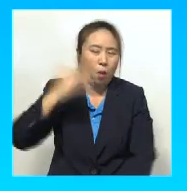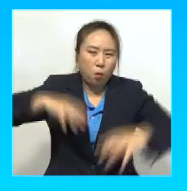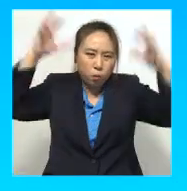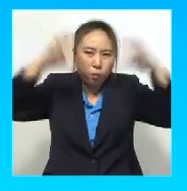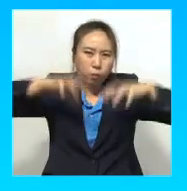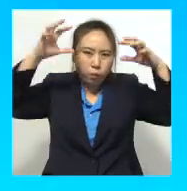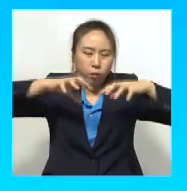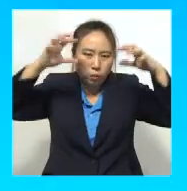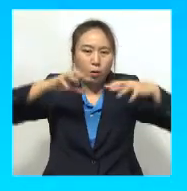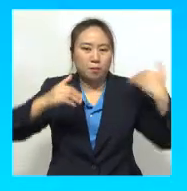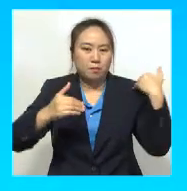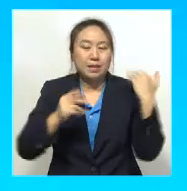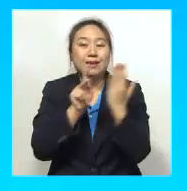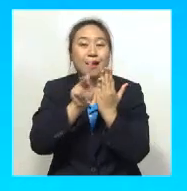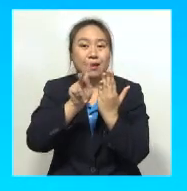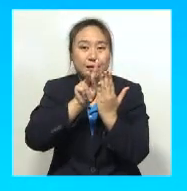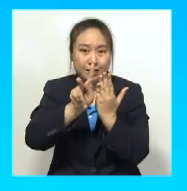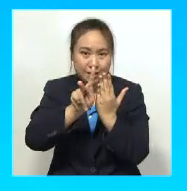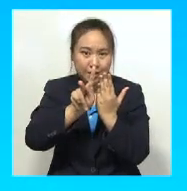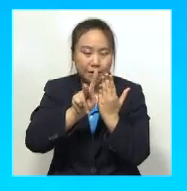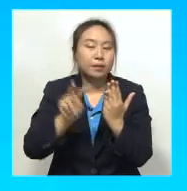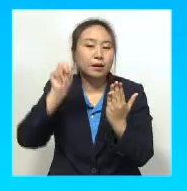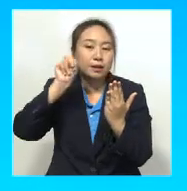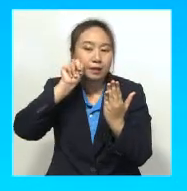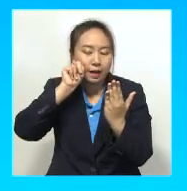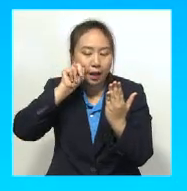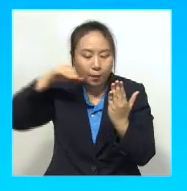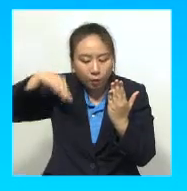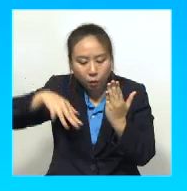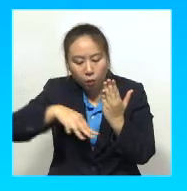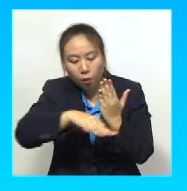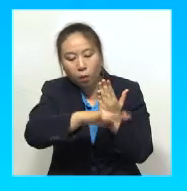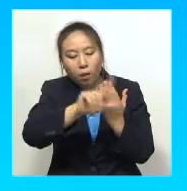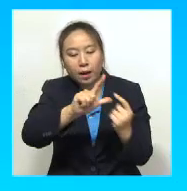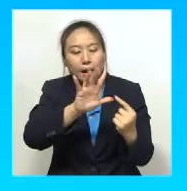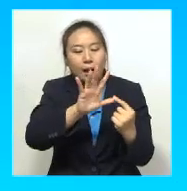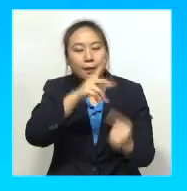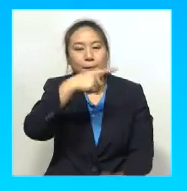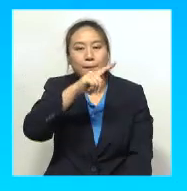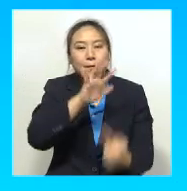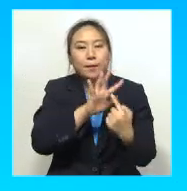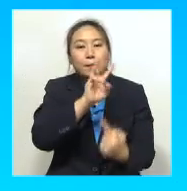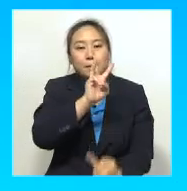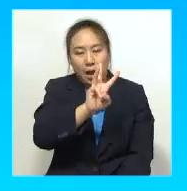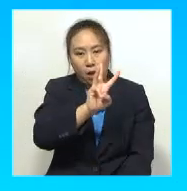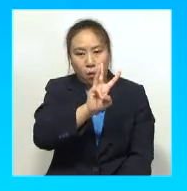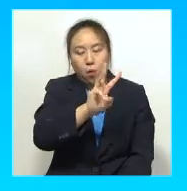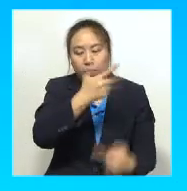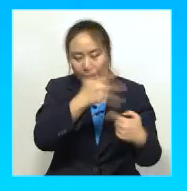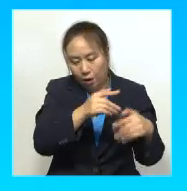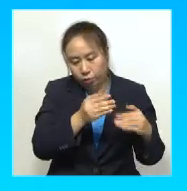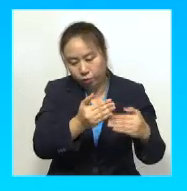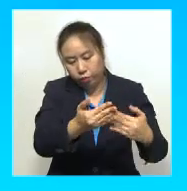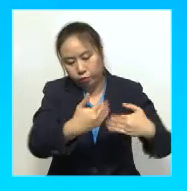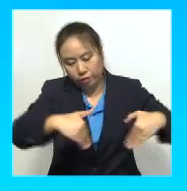กที่กาฬสินธุ์นะครับส่วนหนึ่งเนี่ยก็จะไหลลงลำปาวนะครับที่อ่างเก็บน้ำลำปาวซึ่งอยู่ด้านบนแล้วก็ส่